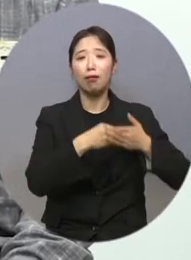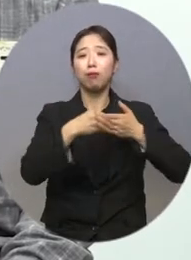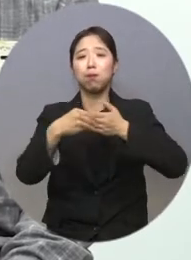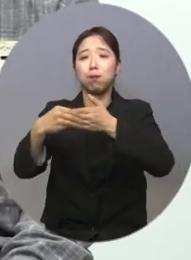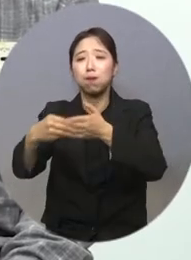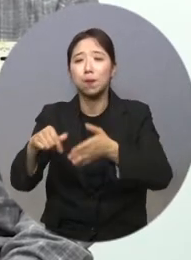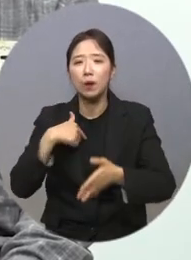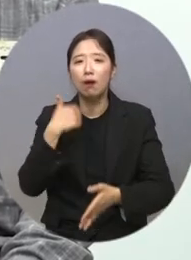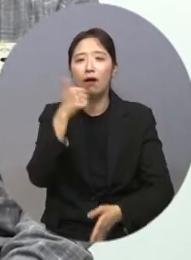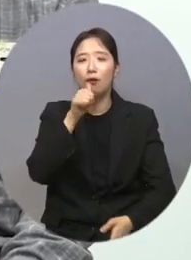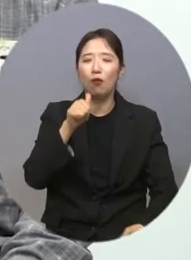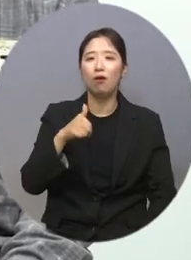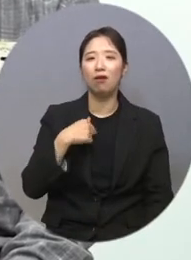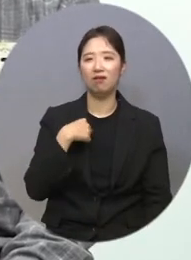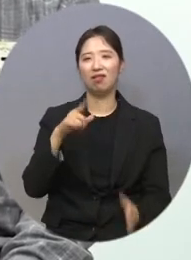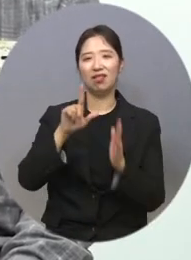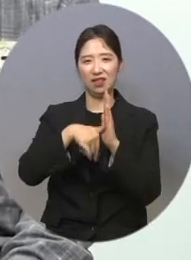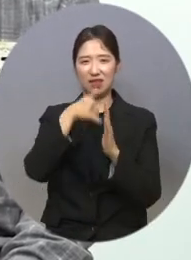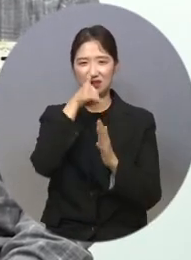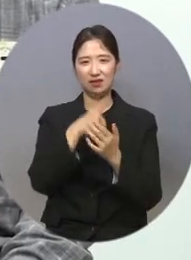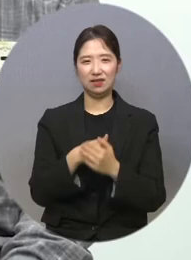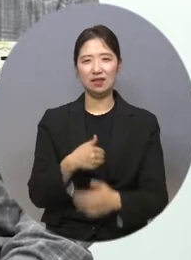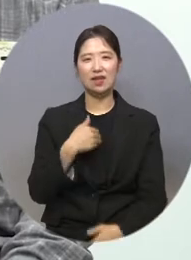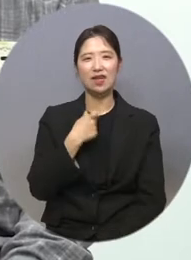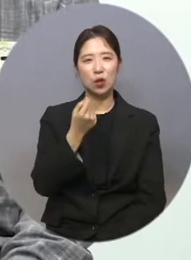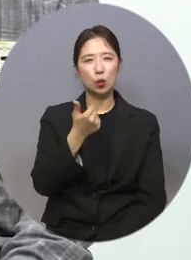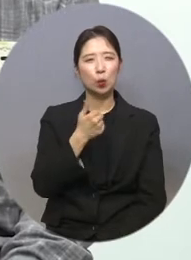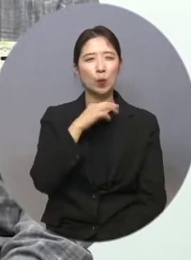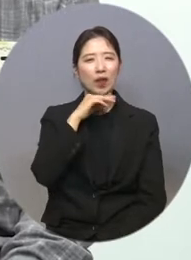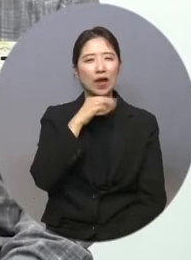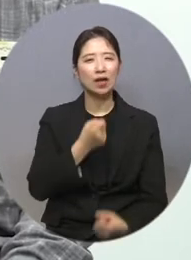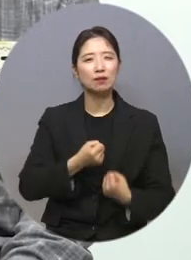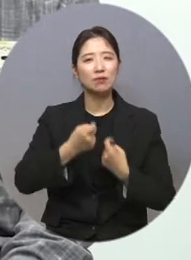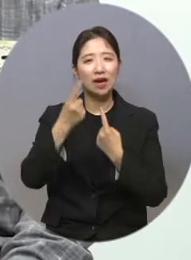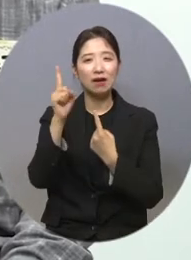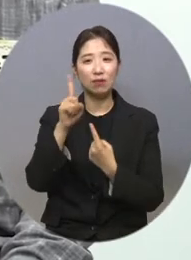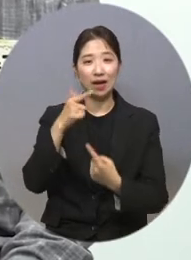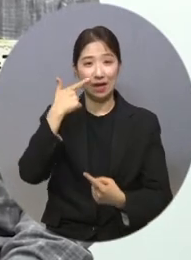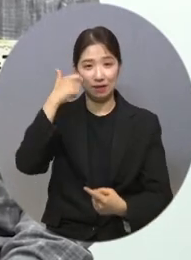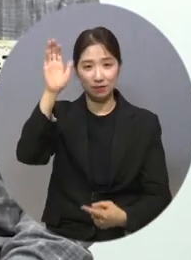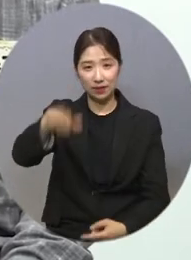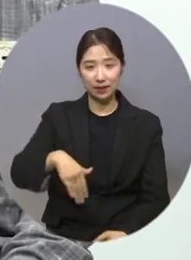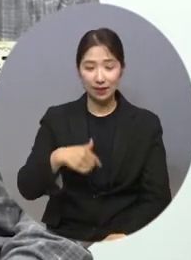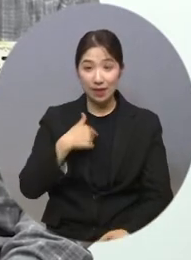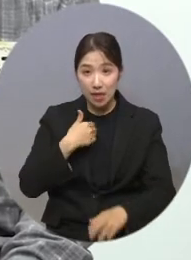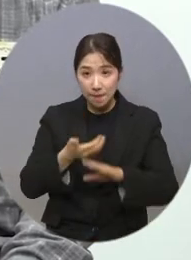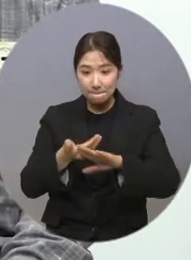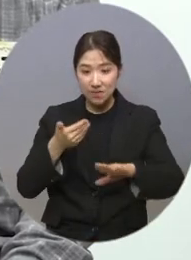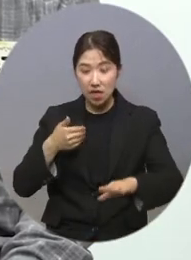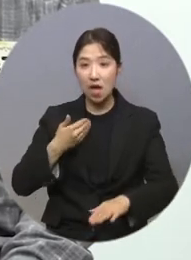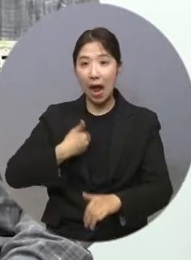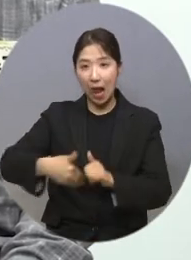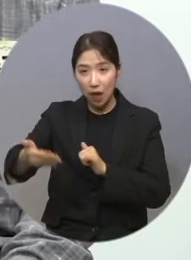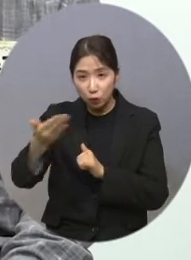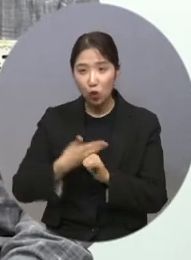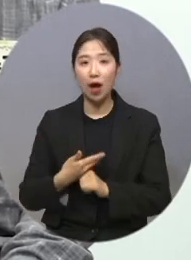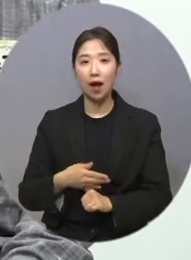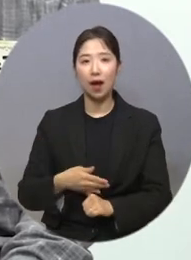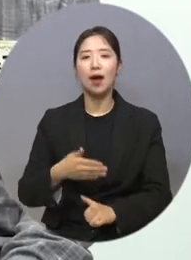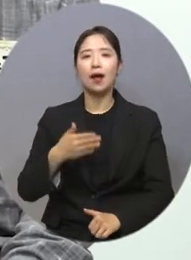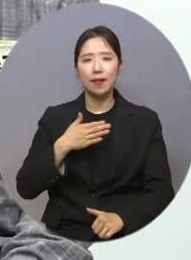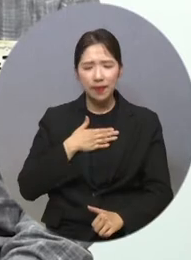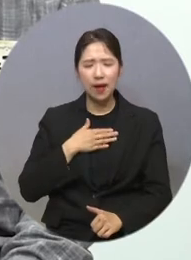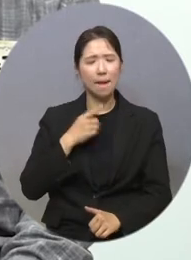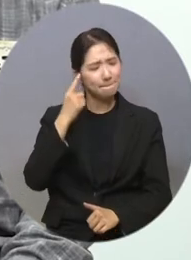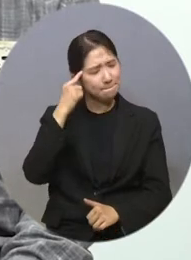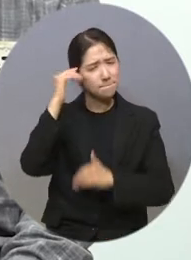통역을 하라고 하면서 그래서 저는 그 조금 머리가 굵어지고 나서는 아버지한테 항상 아, 미리 무슨 내용인지 얘기를 해달라고 그러면